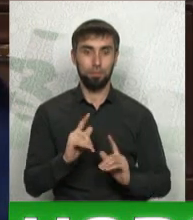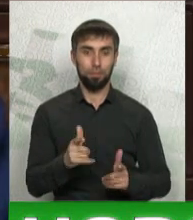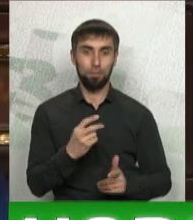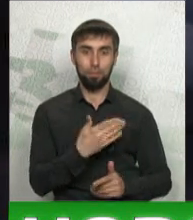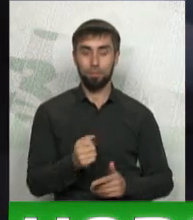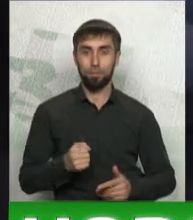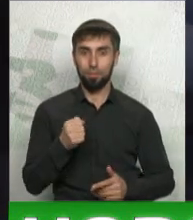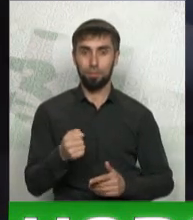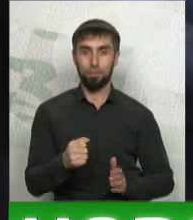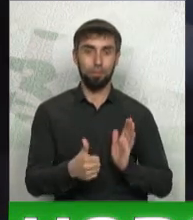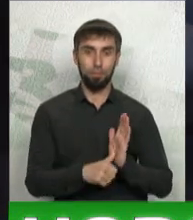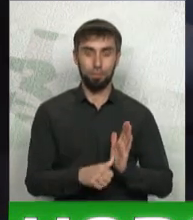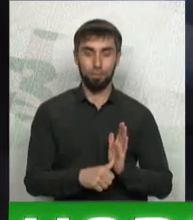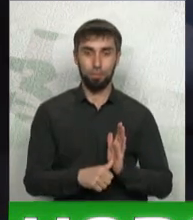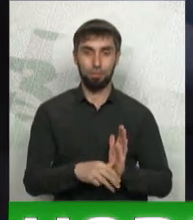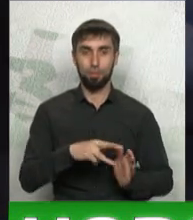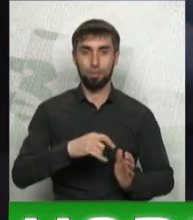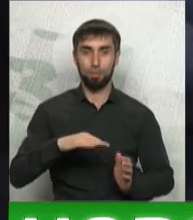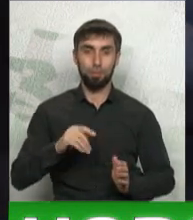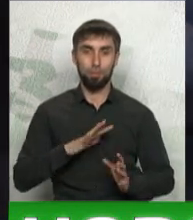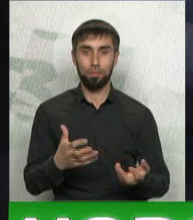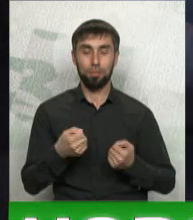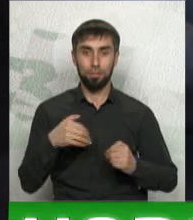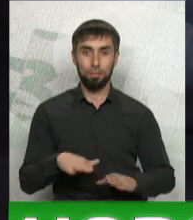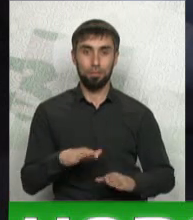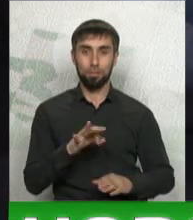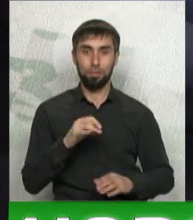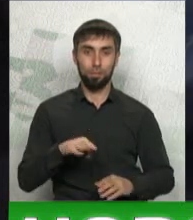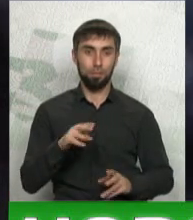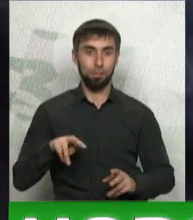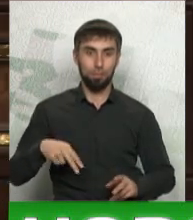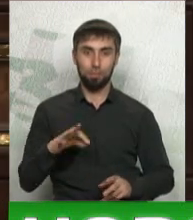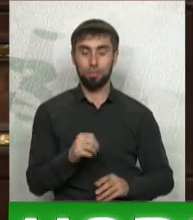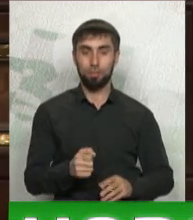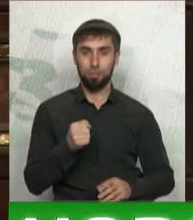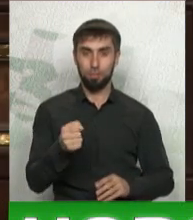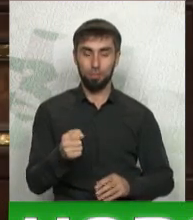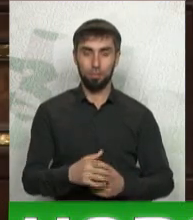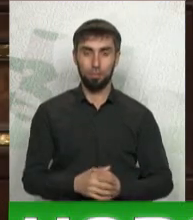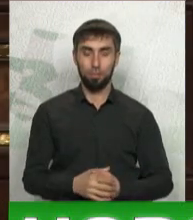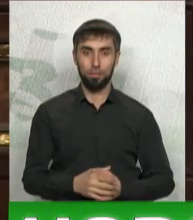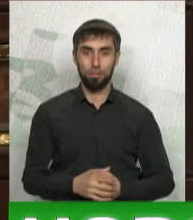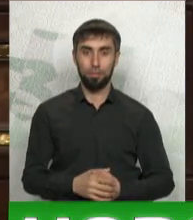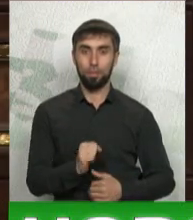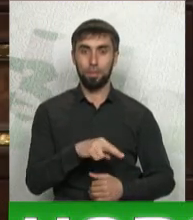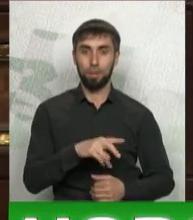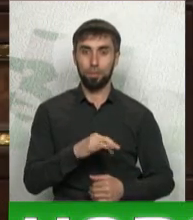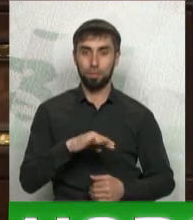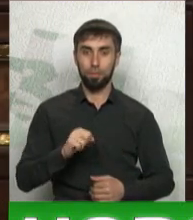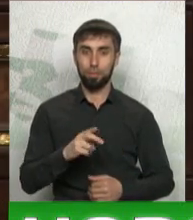его назначение 6 марта было принято решение совета директоров о назначении альберта